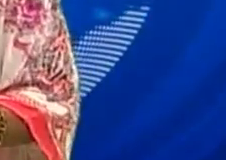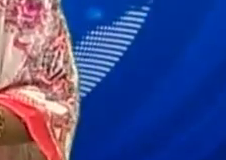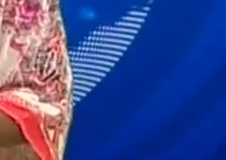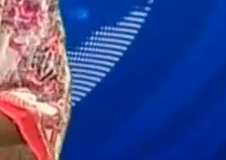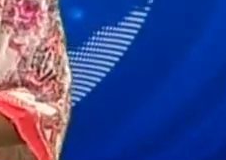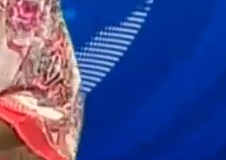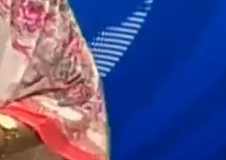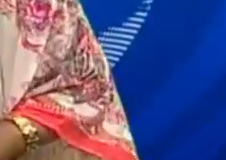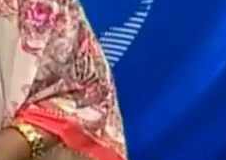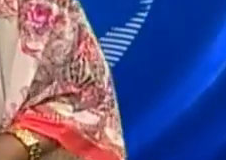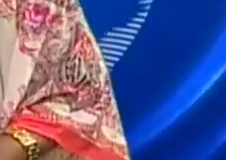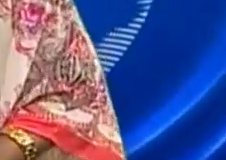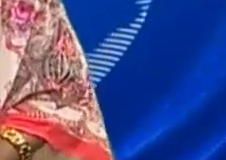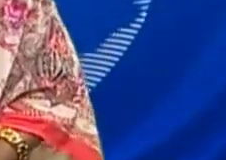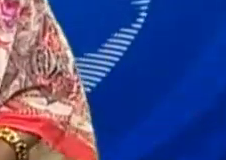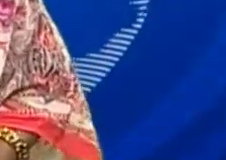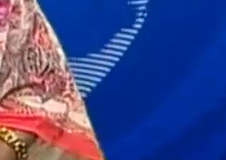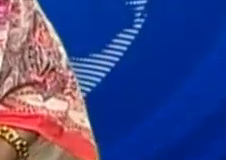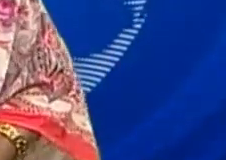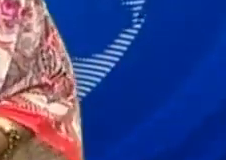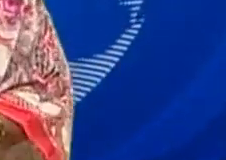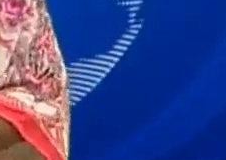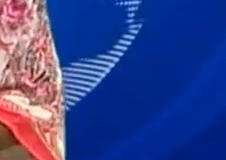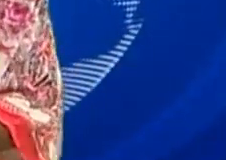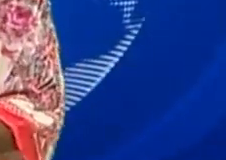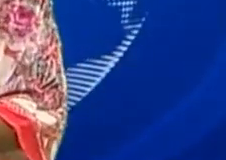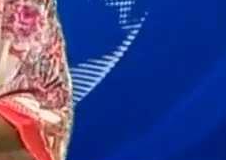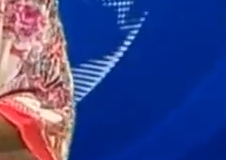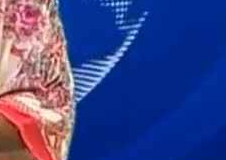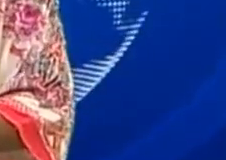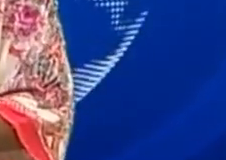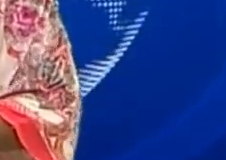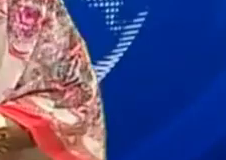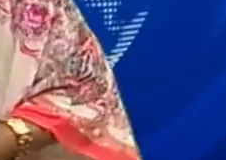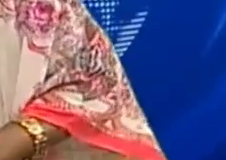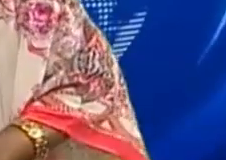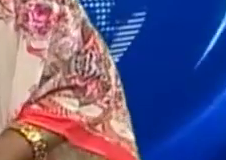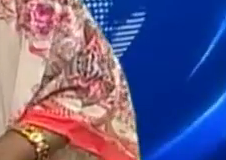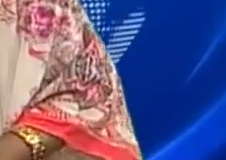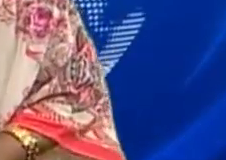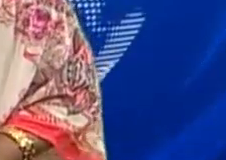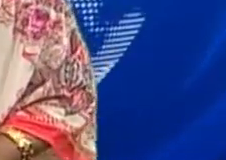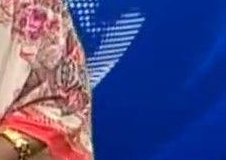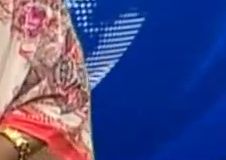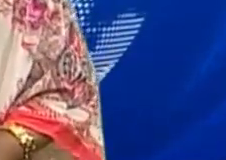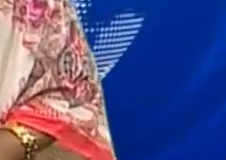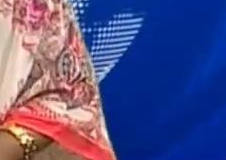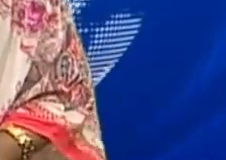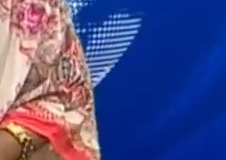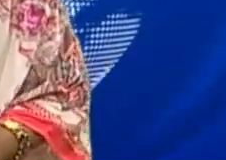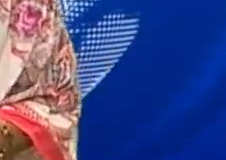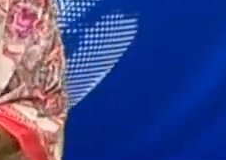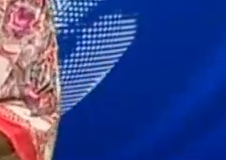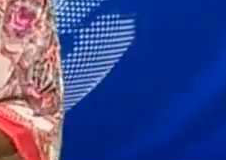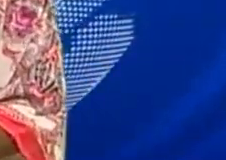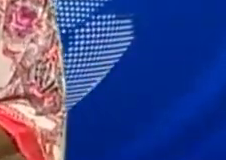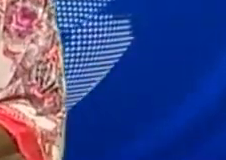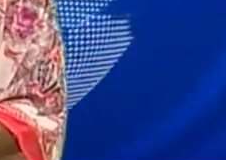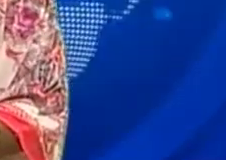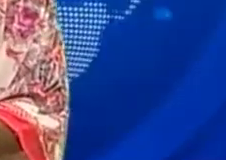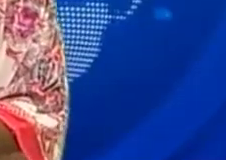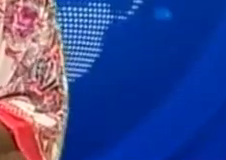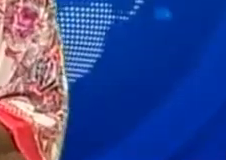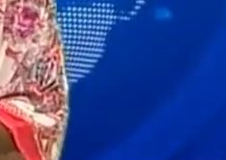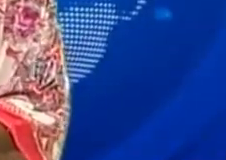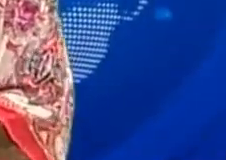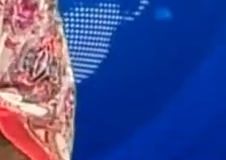Mobilisation autour de Fardessé, le message de soutien fuse de partout pour pousser les forces armées de la République à la victoire